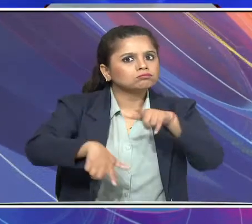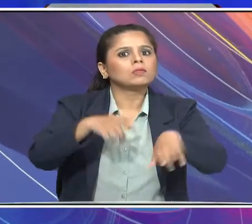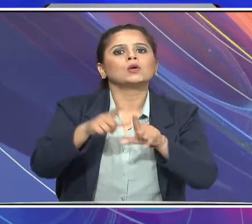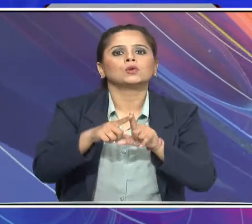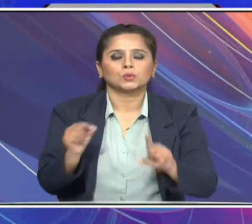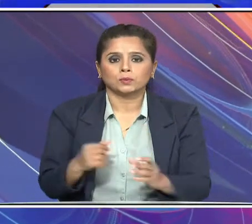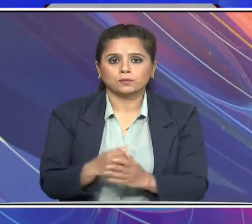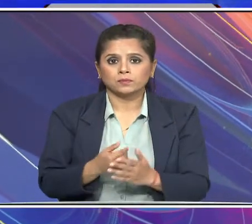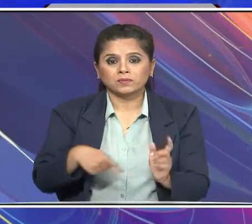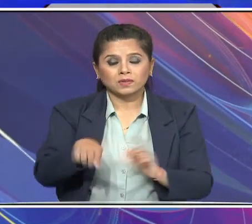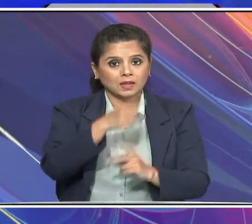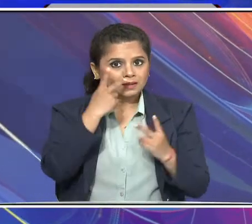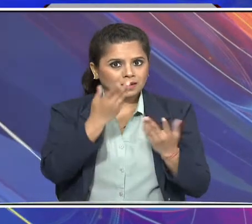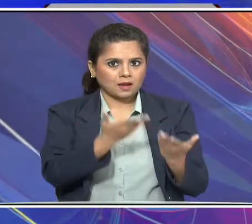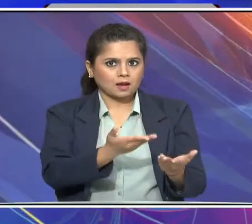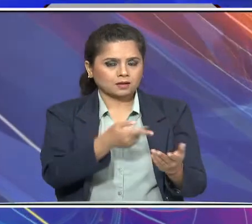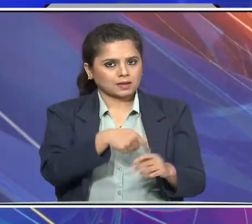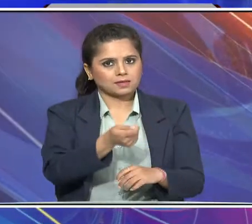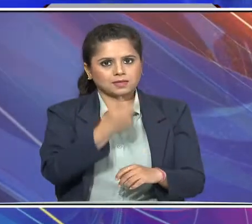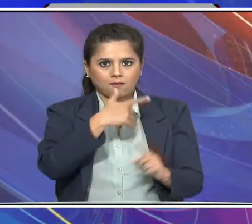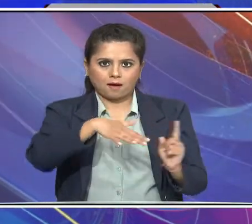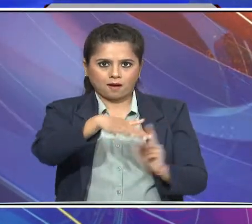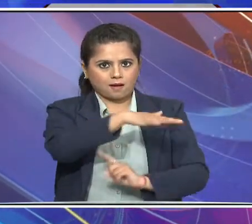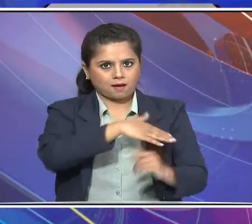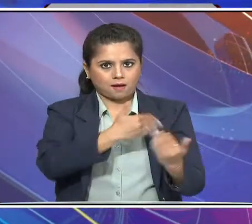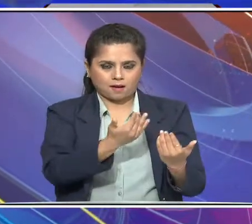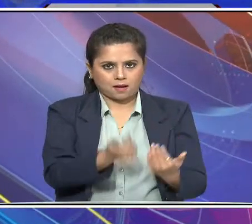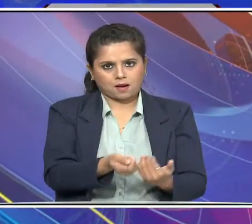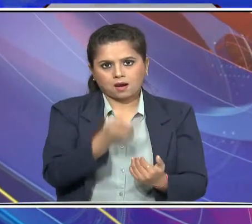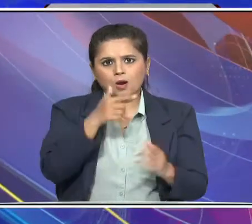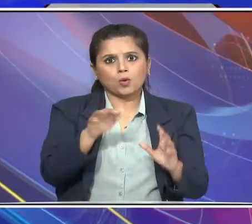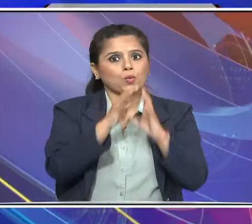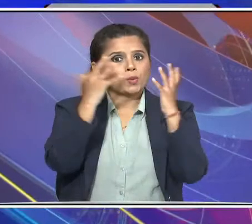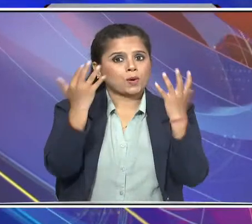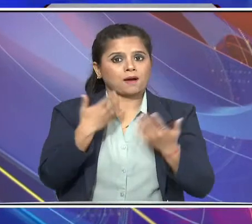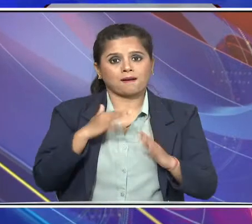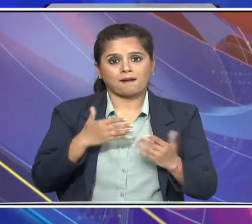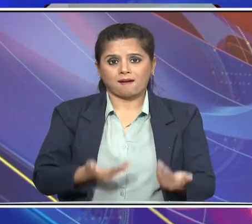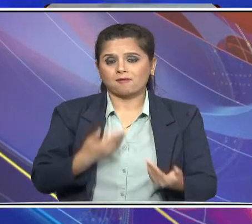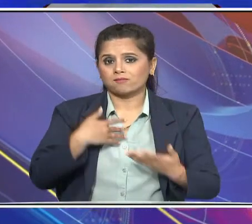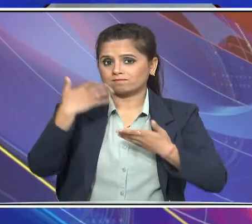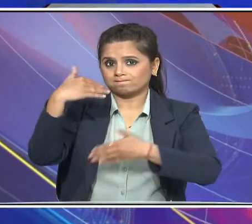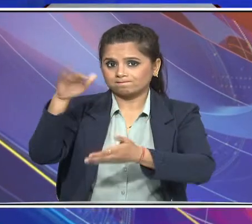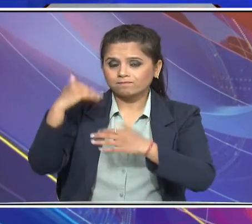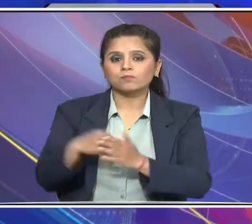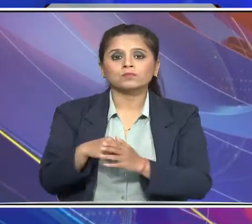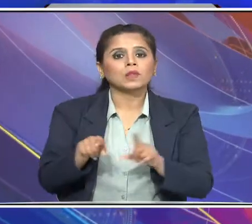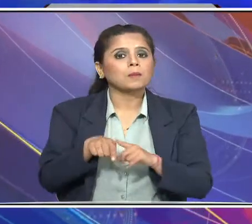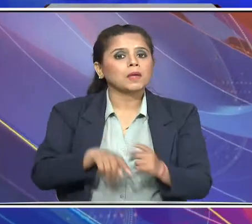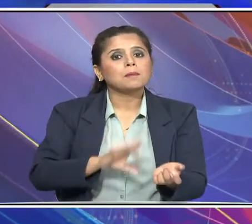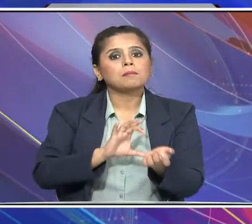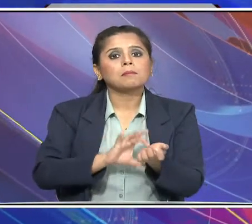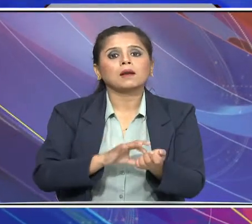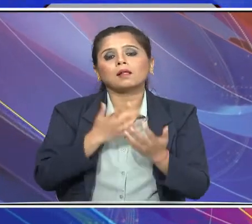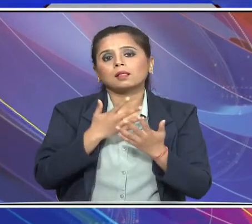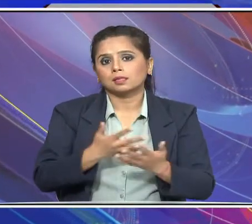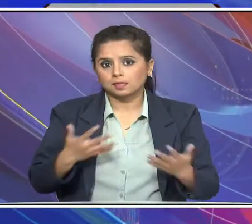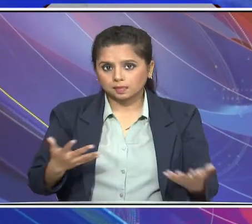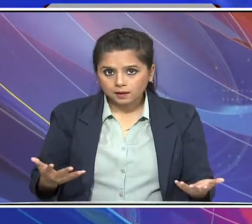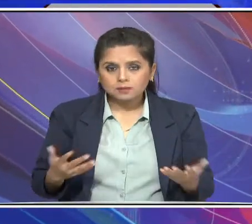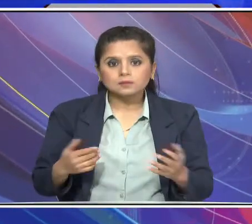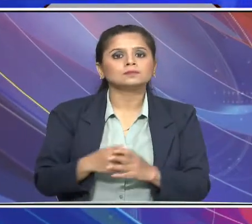तो जहां एक और फार्मा सेक्टर में वे आर डी फार्मेसी ऑफ डी वर्ल्ड वहीं पर मेडिकल डिवाइसेज की और